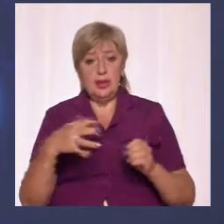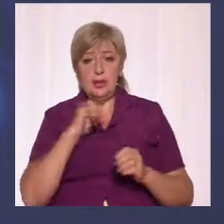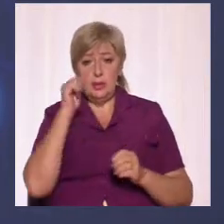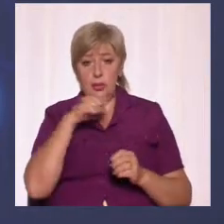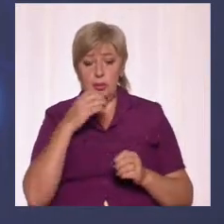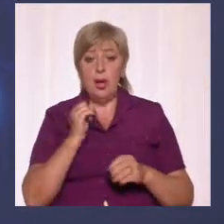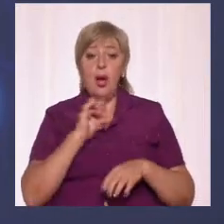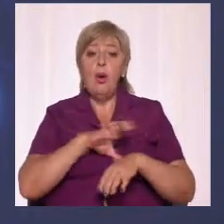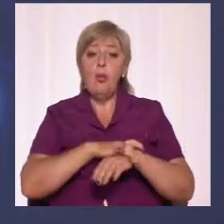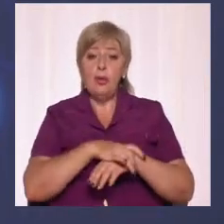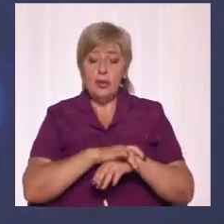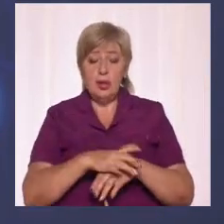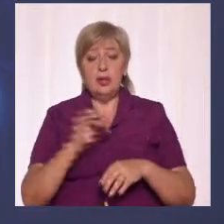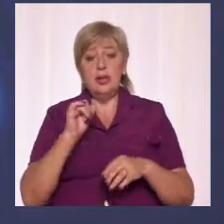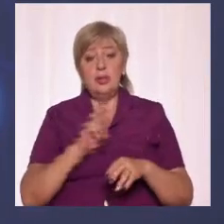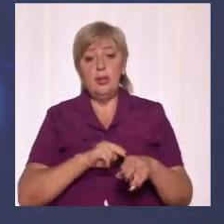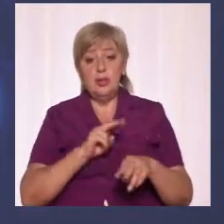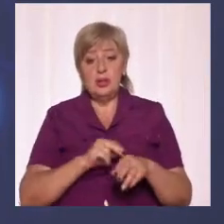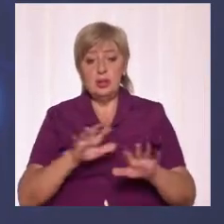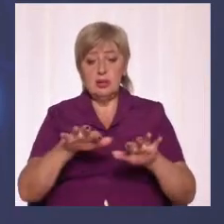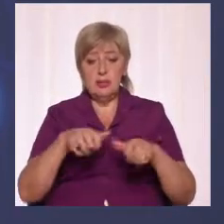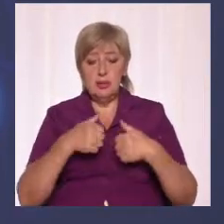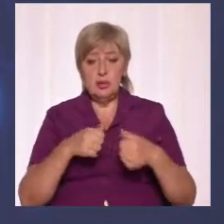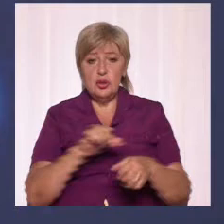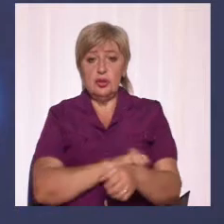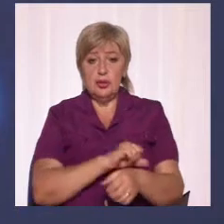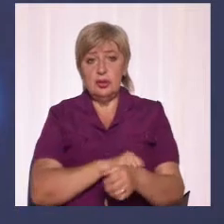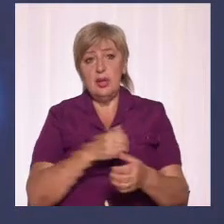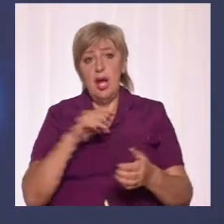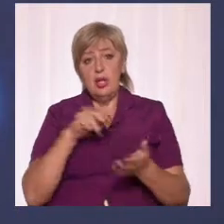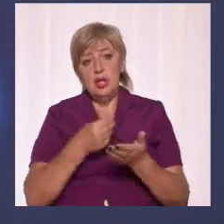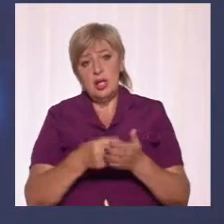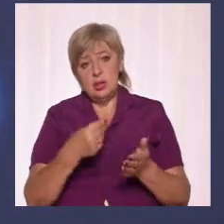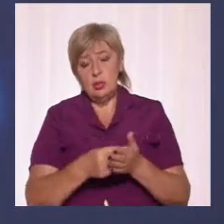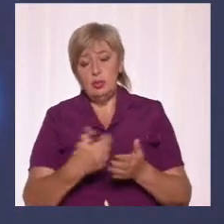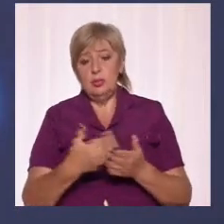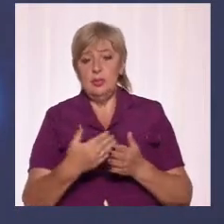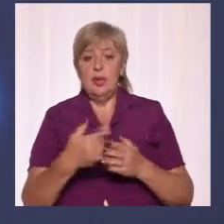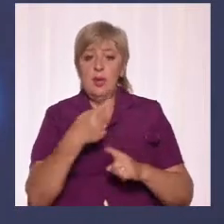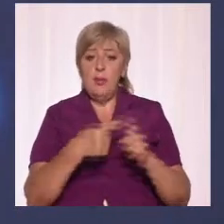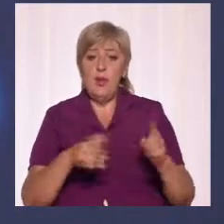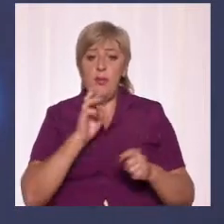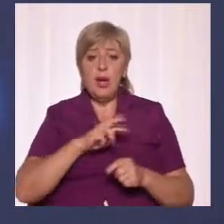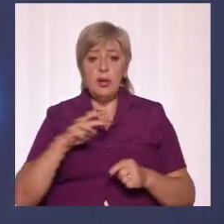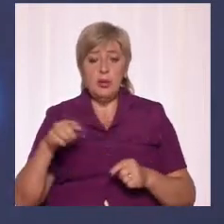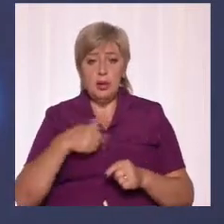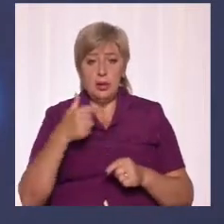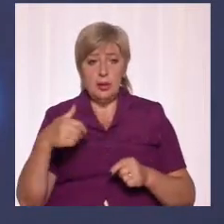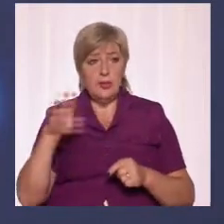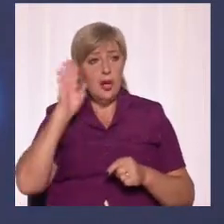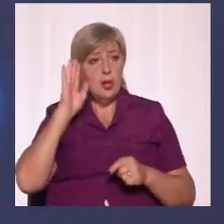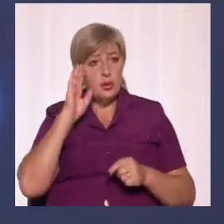У Павлограді поліцейські вилучили наркотиків на суму майже півмільйона гривень. Про це розповіла речниця обласної поліції. Чоловіки